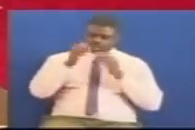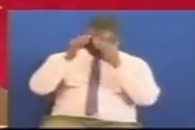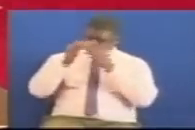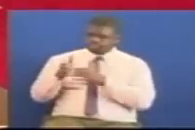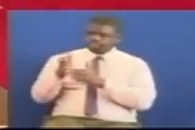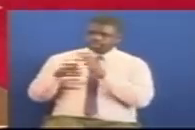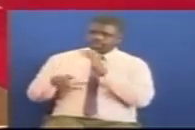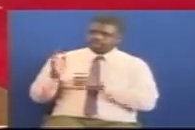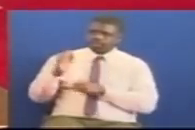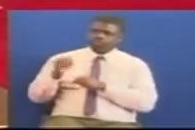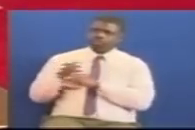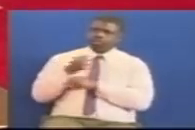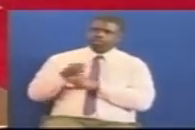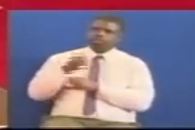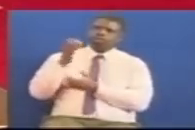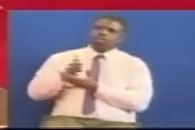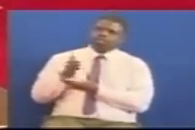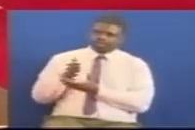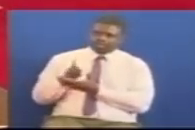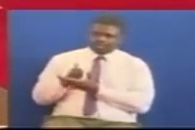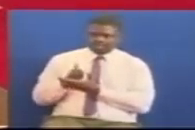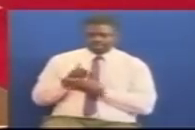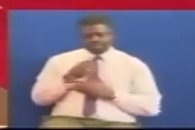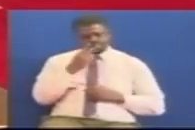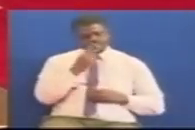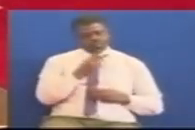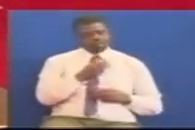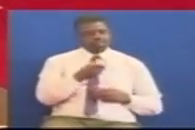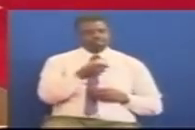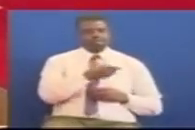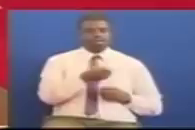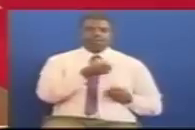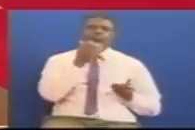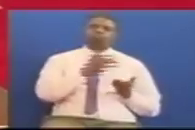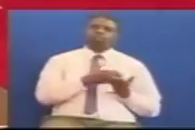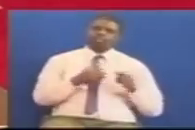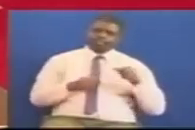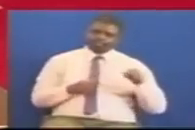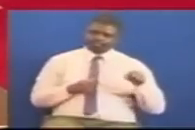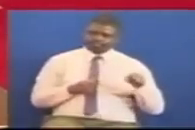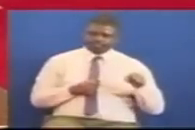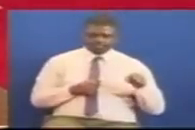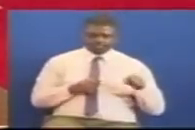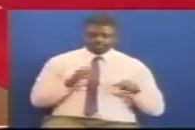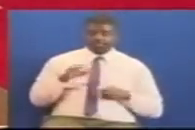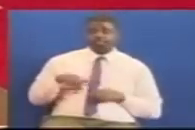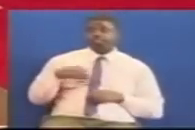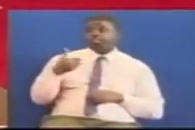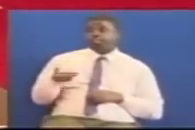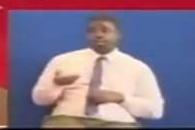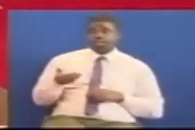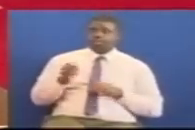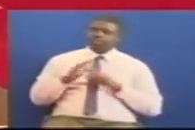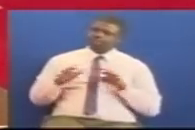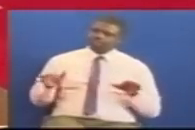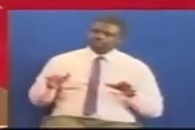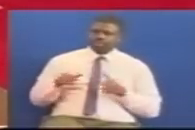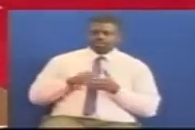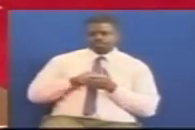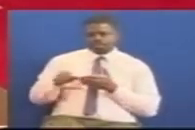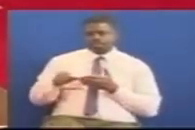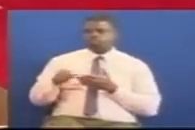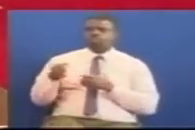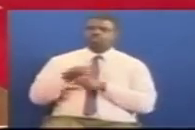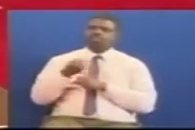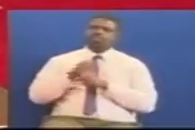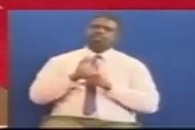katika zoezi la kufanya uhakiki ili kubaini madeni ya kweli, na baada ya hapo tayari baadhi ya malipo